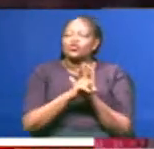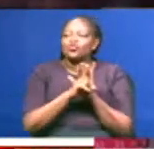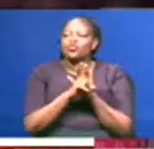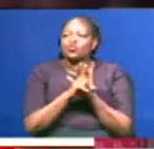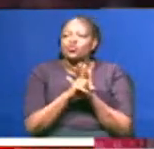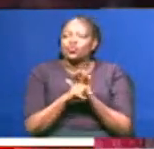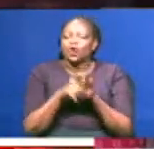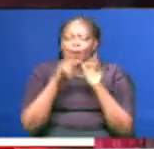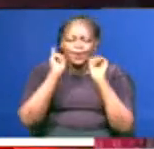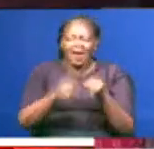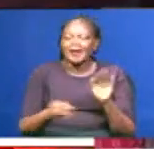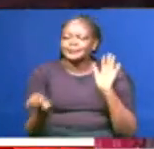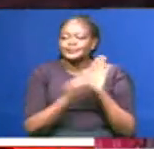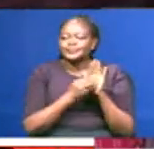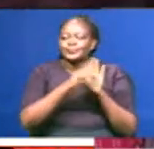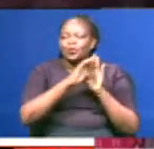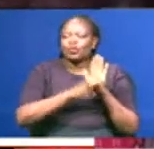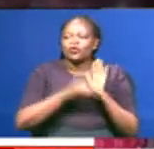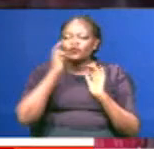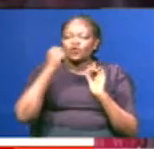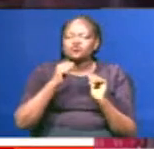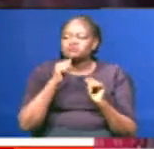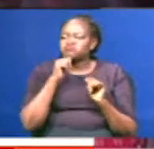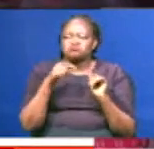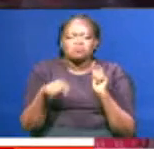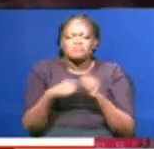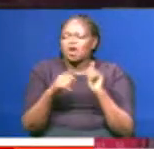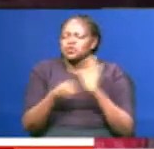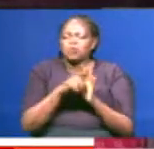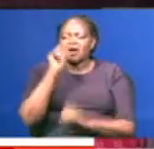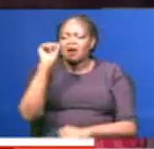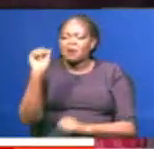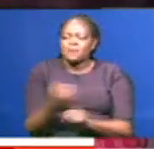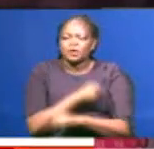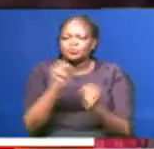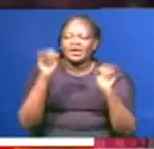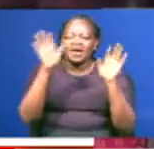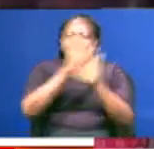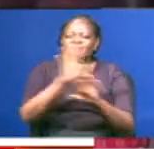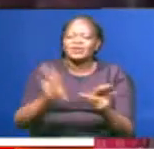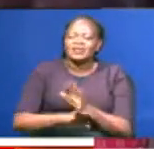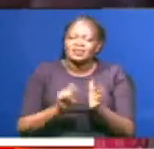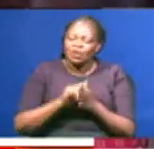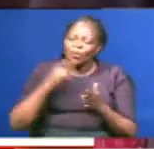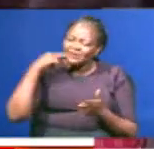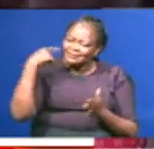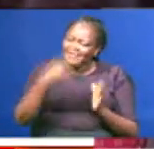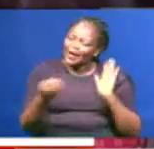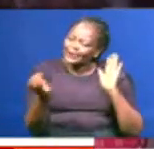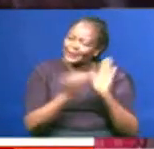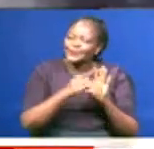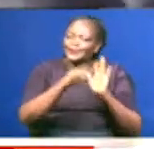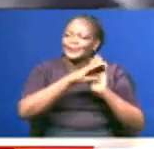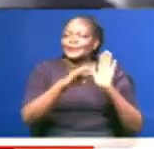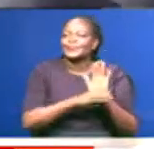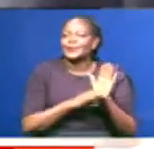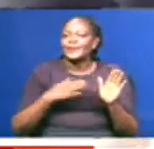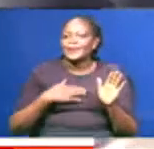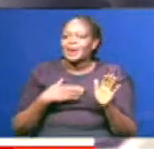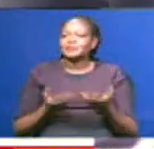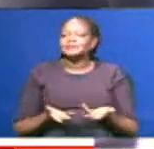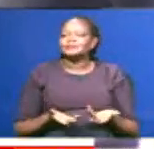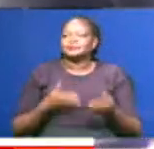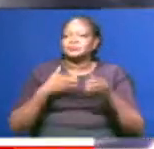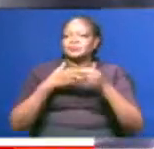sheria ya Kenya. Hatutakiuka sheria. Yale yote tunasema iko katika katiba letu. The